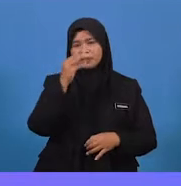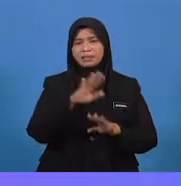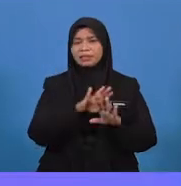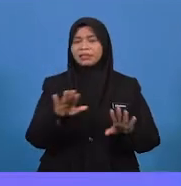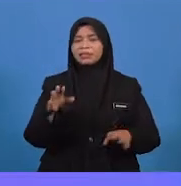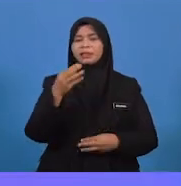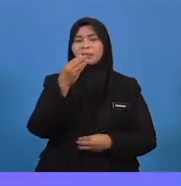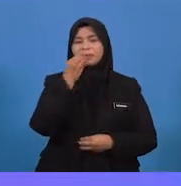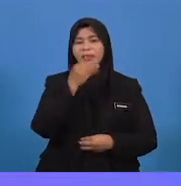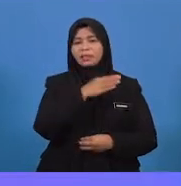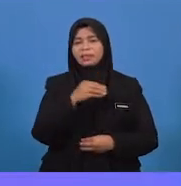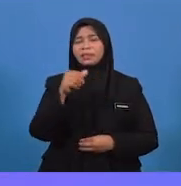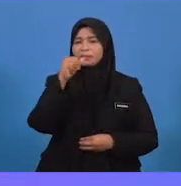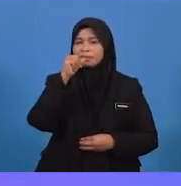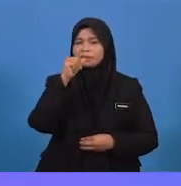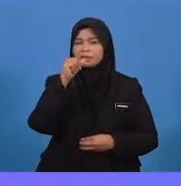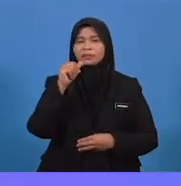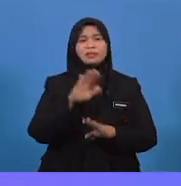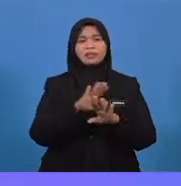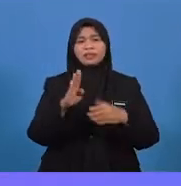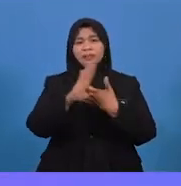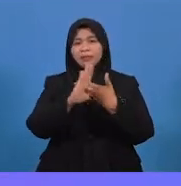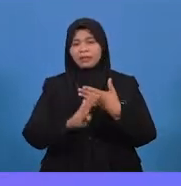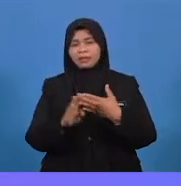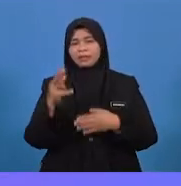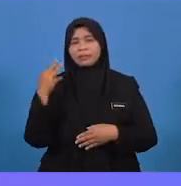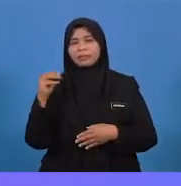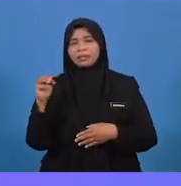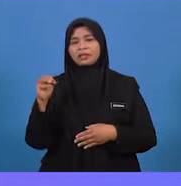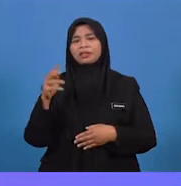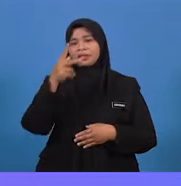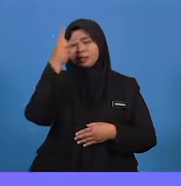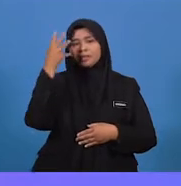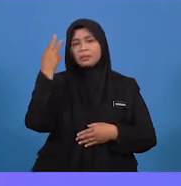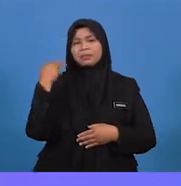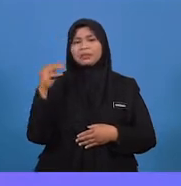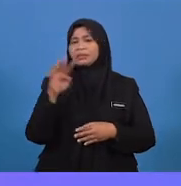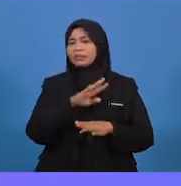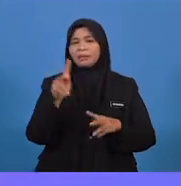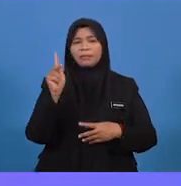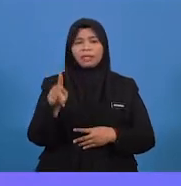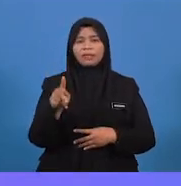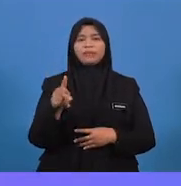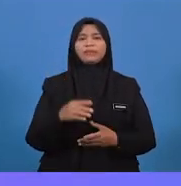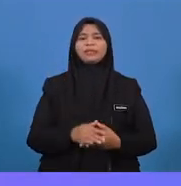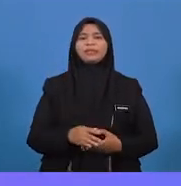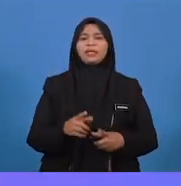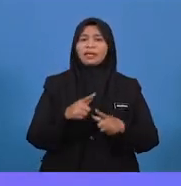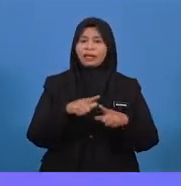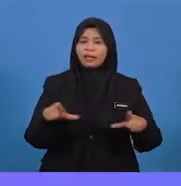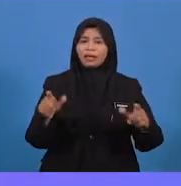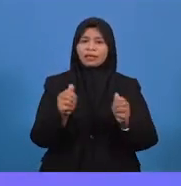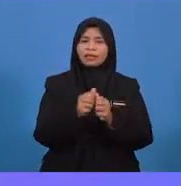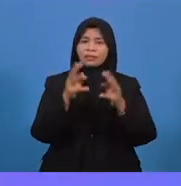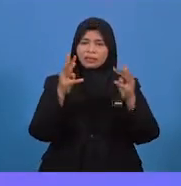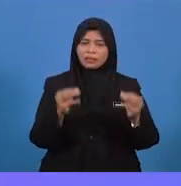perkara itu tidak memudaratkan mereka kerana mereka tidak memerlukannya. Berlainan halnya dengan sifat